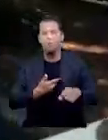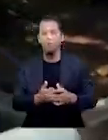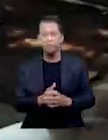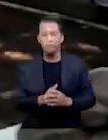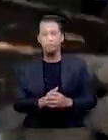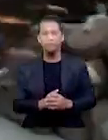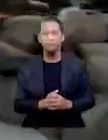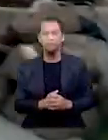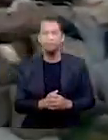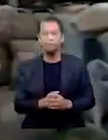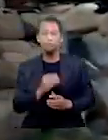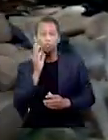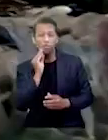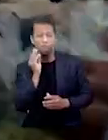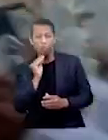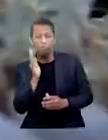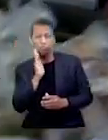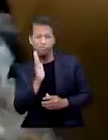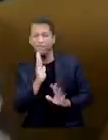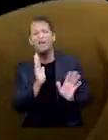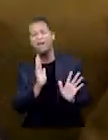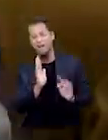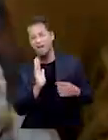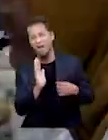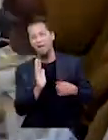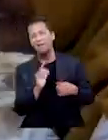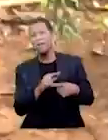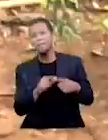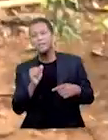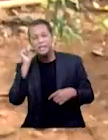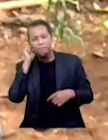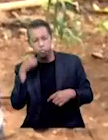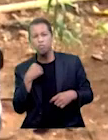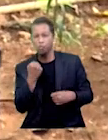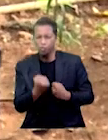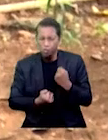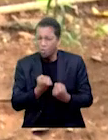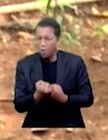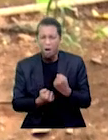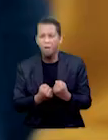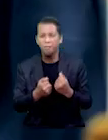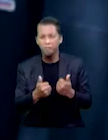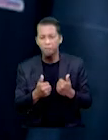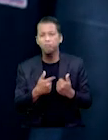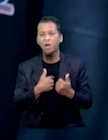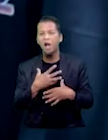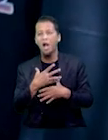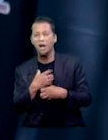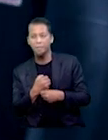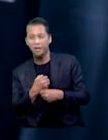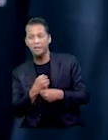Di usia yang tidak muda lagi, kegigihan, kesabaran, dan keikhlasan serta harapan Mila mendapat perhatian dari Partai